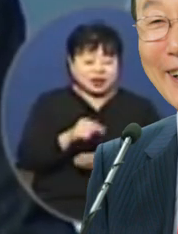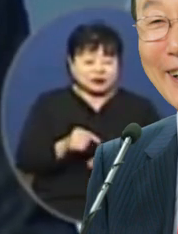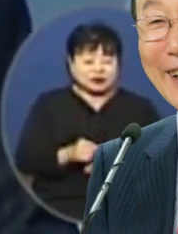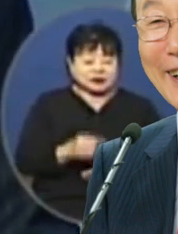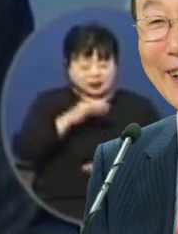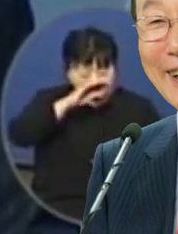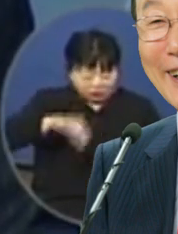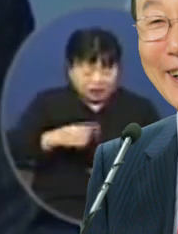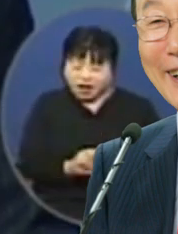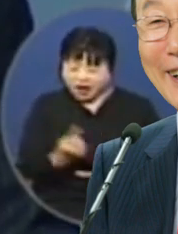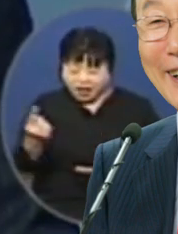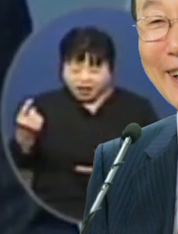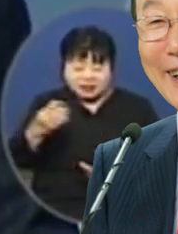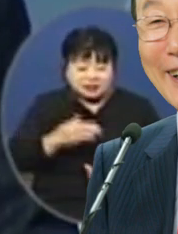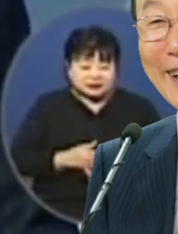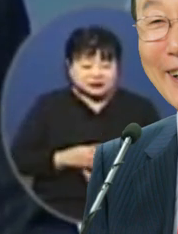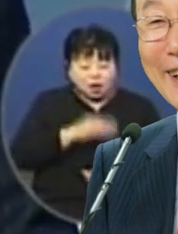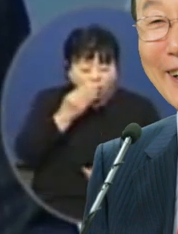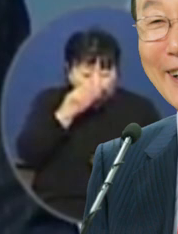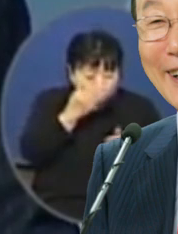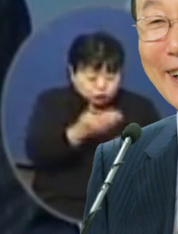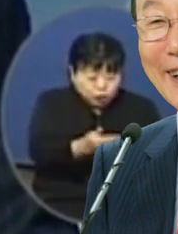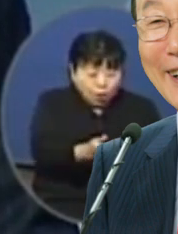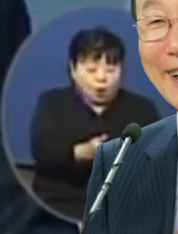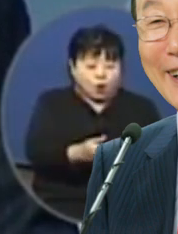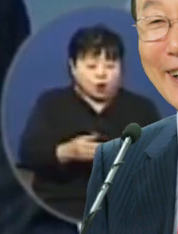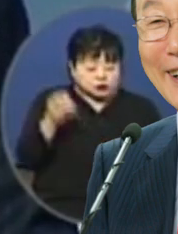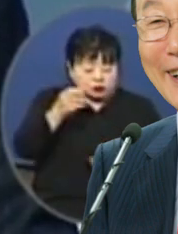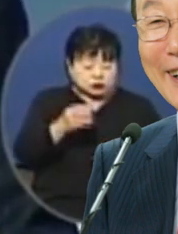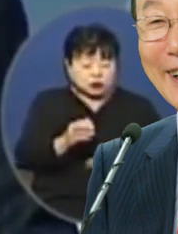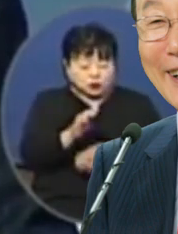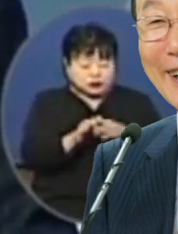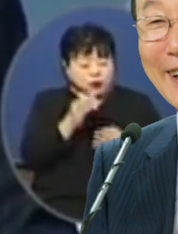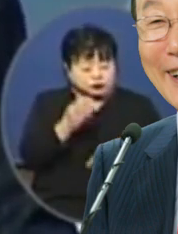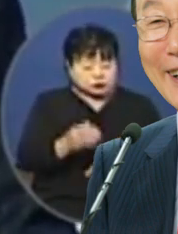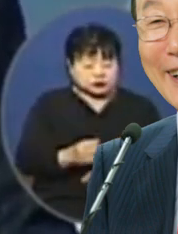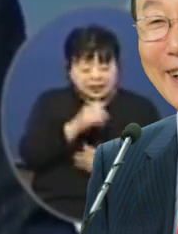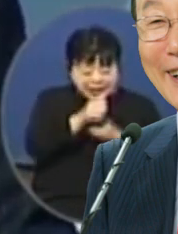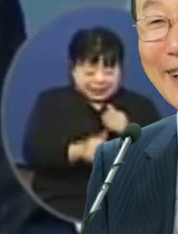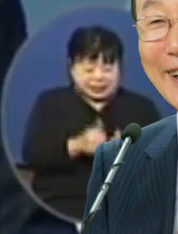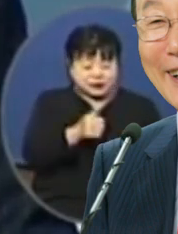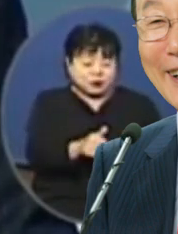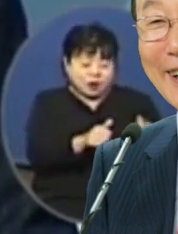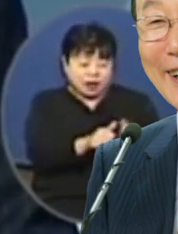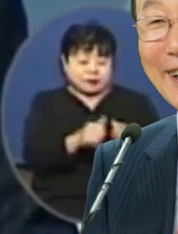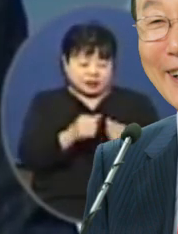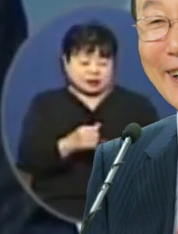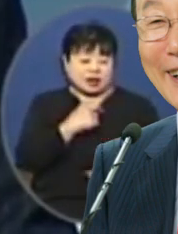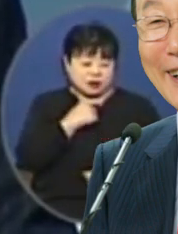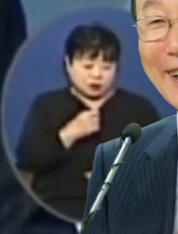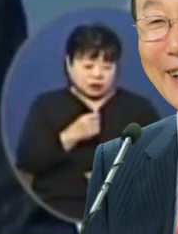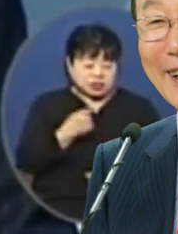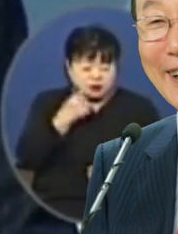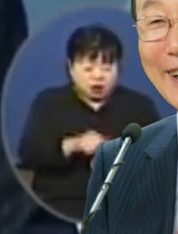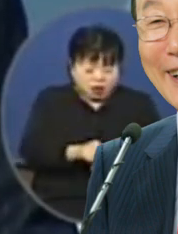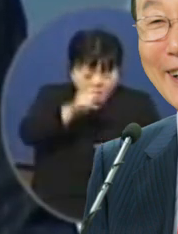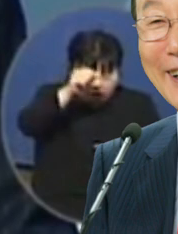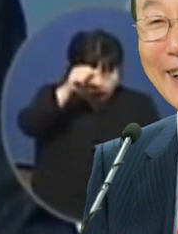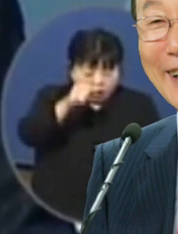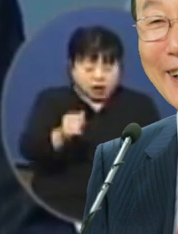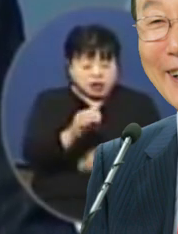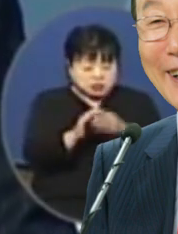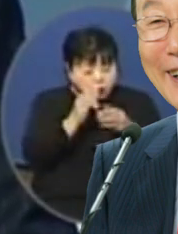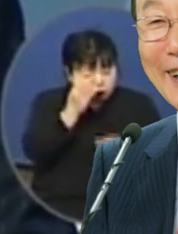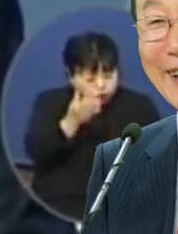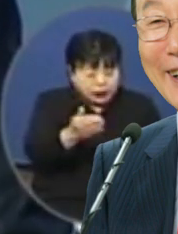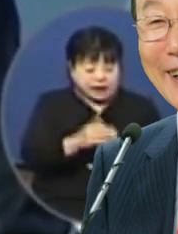나오라. 나는 너에게 거룩함을 주시고 성령으로 채워주시는 하나님으로 같이 있다. 입을 넓게 열라. 내가